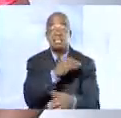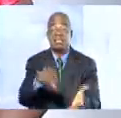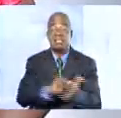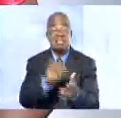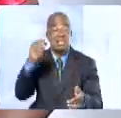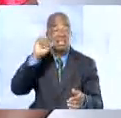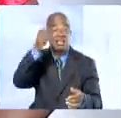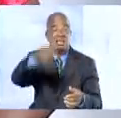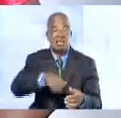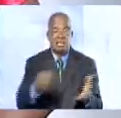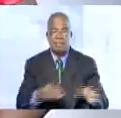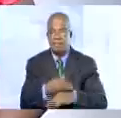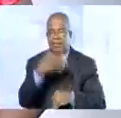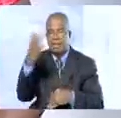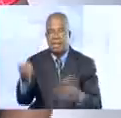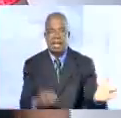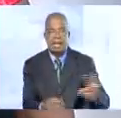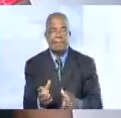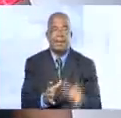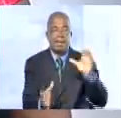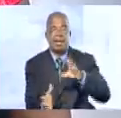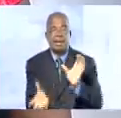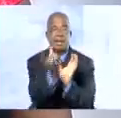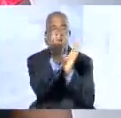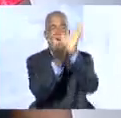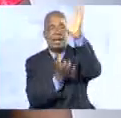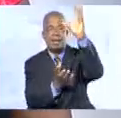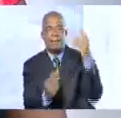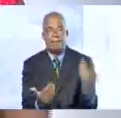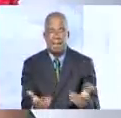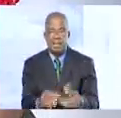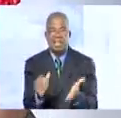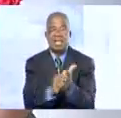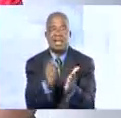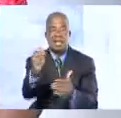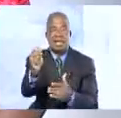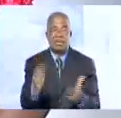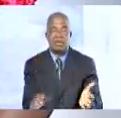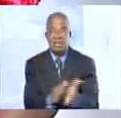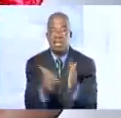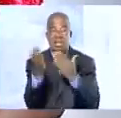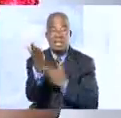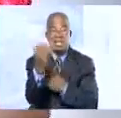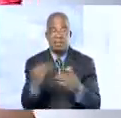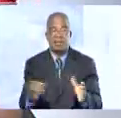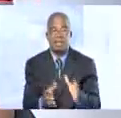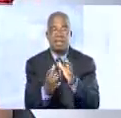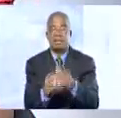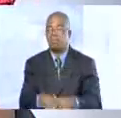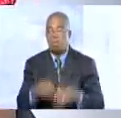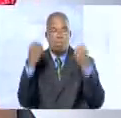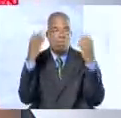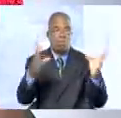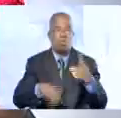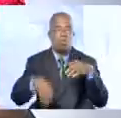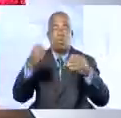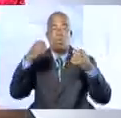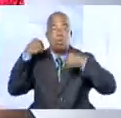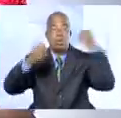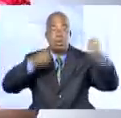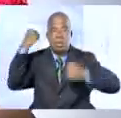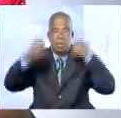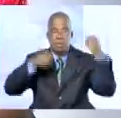au 31 août prochain. Et le lancement officiel s'est fait ce matin du rugby, du golf et tous les sports. Vous